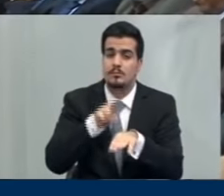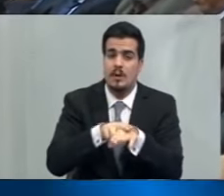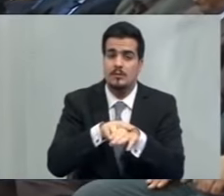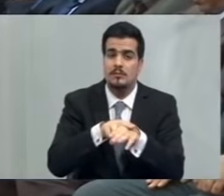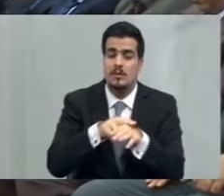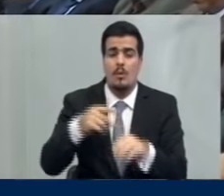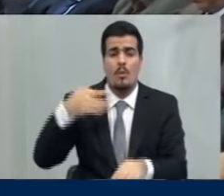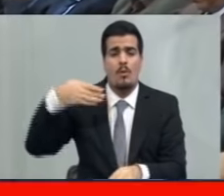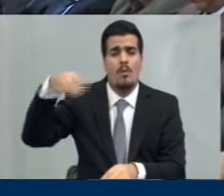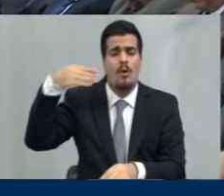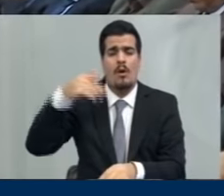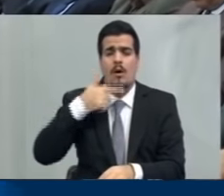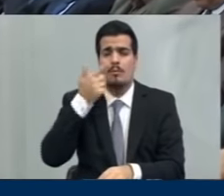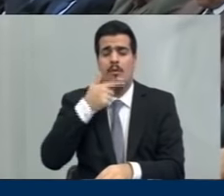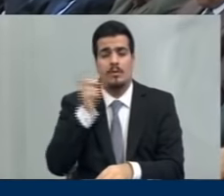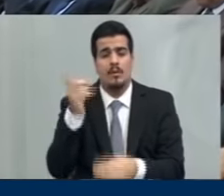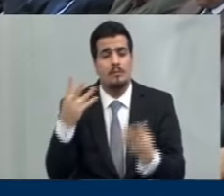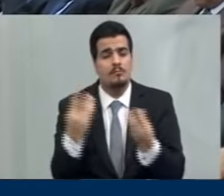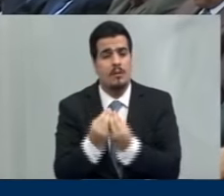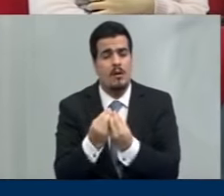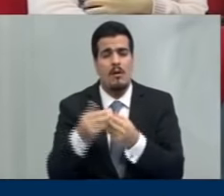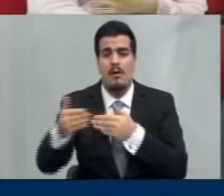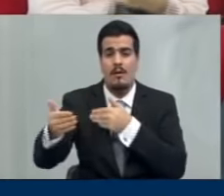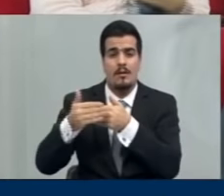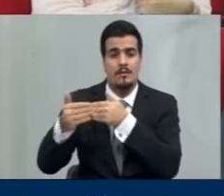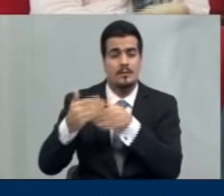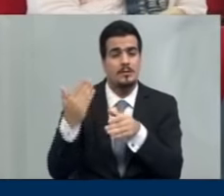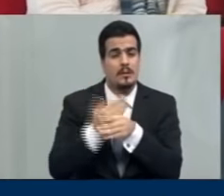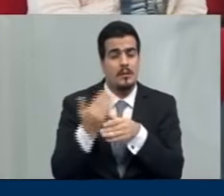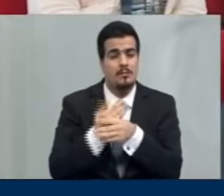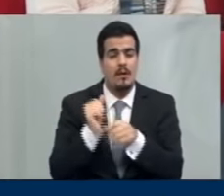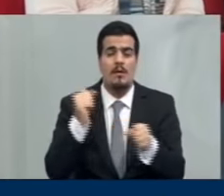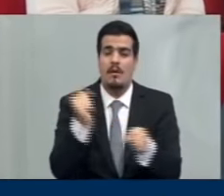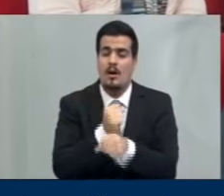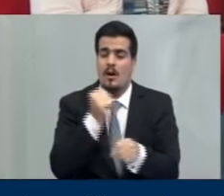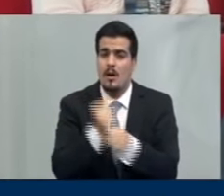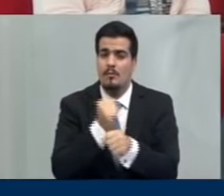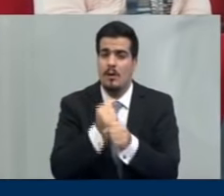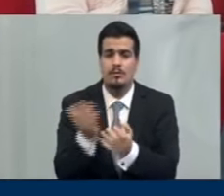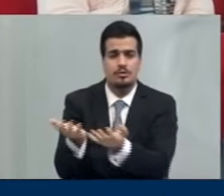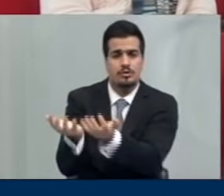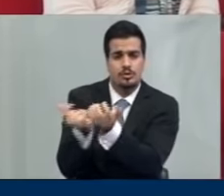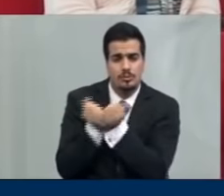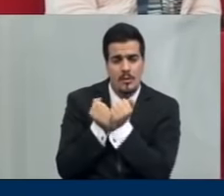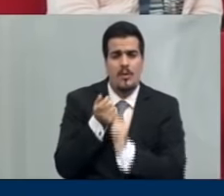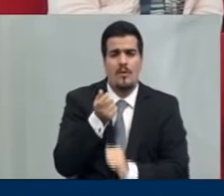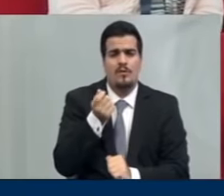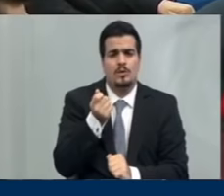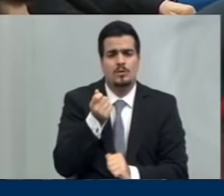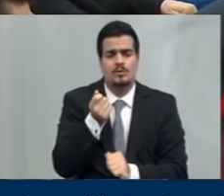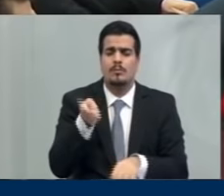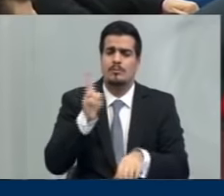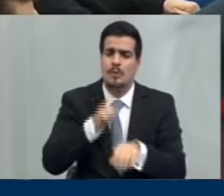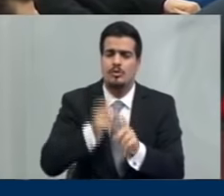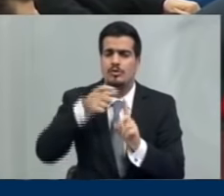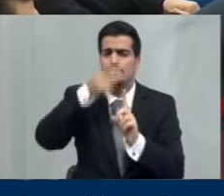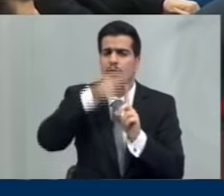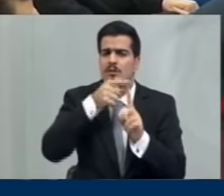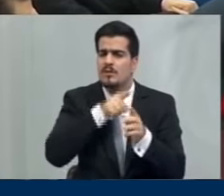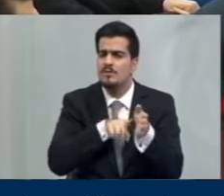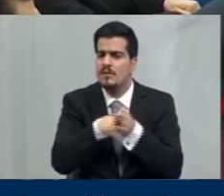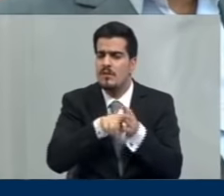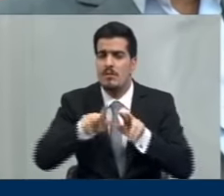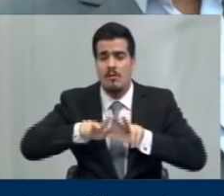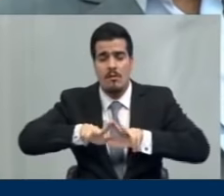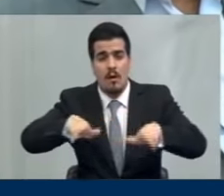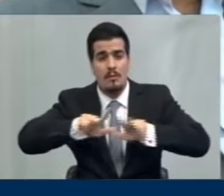الورقة البيضاء من إصلاحات على المستوى القريب ومحاولات لاسترداد الأموال وتسليم المتهمين، فيما نجاح